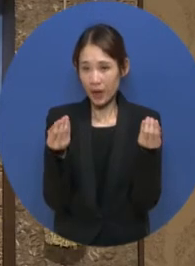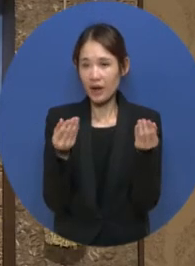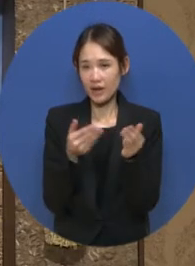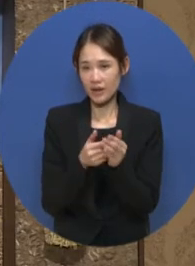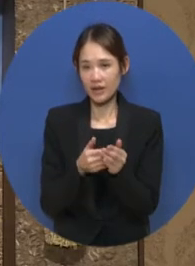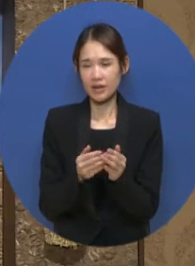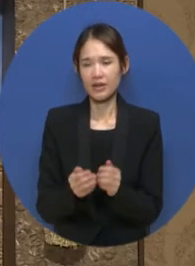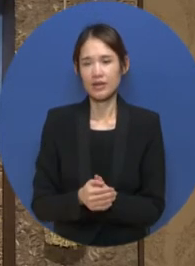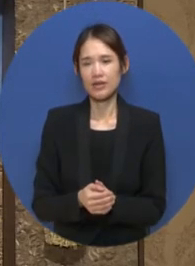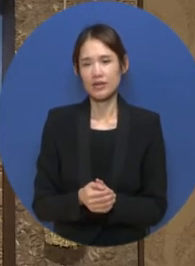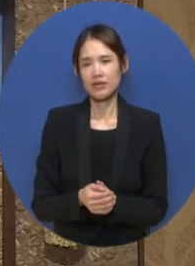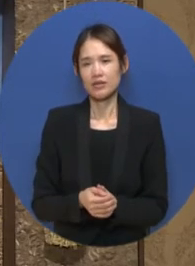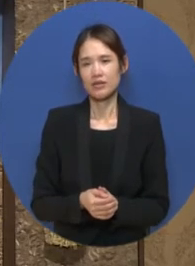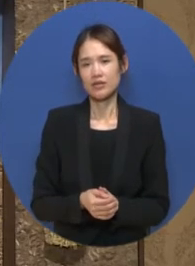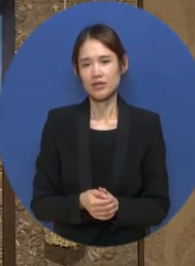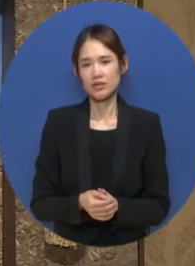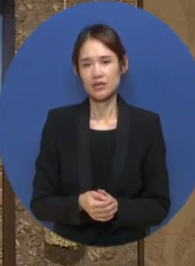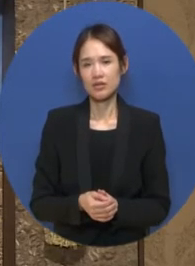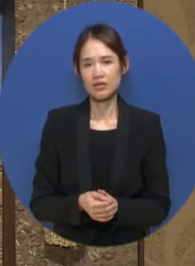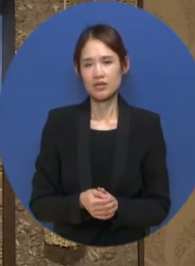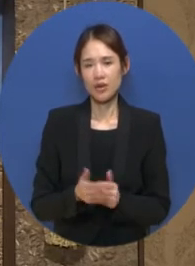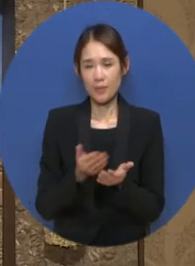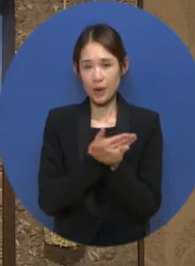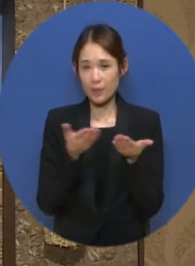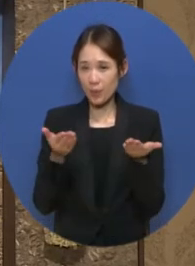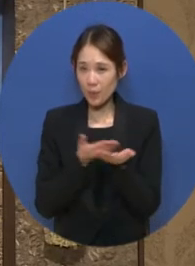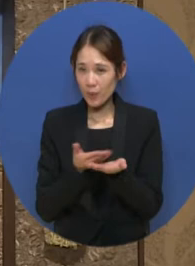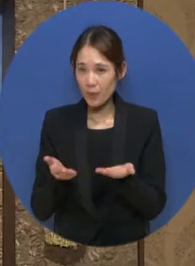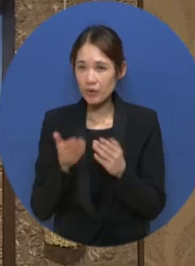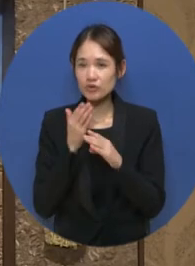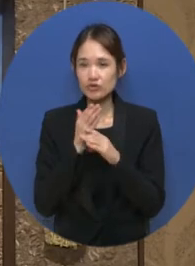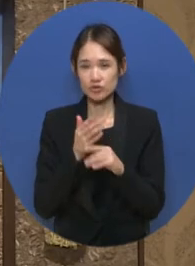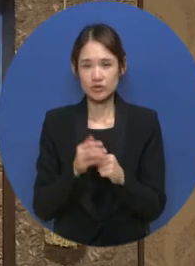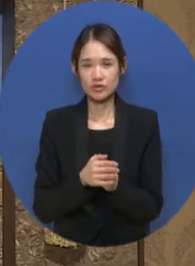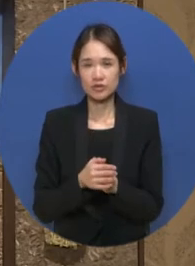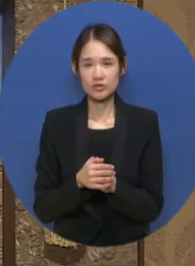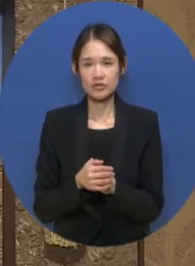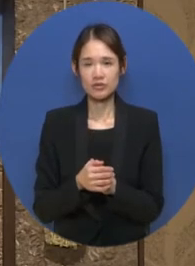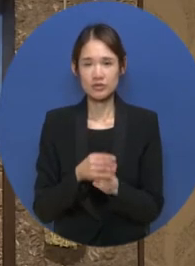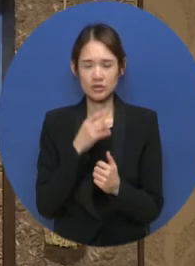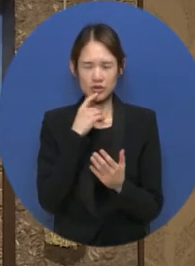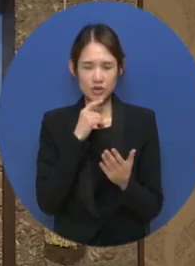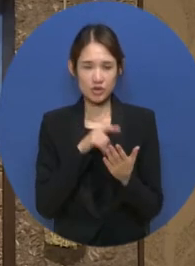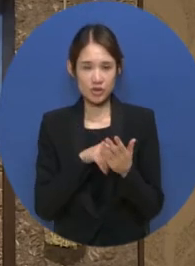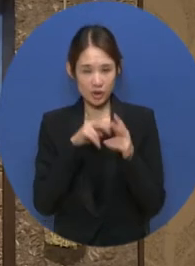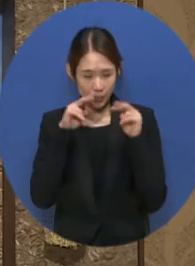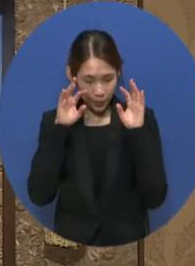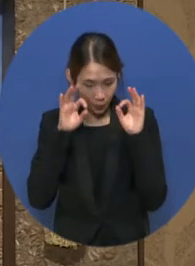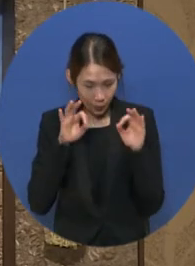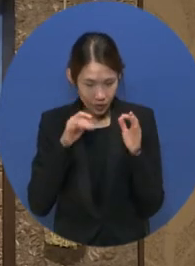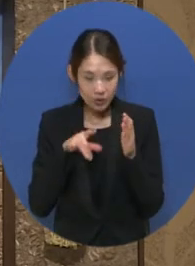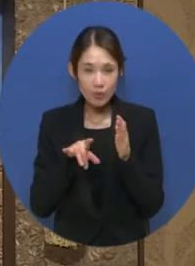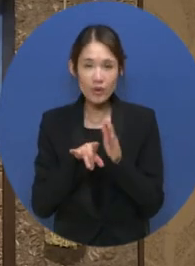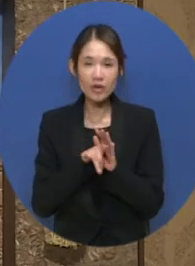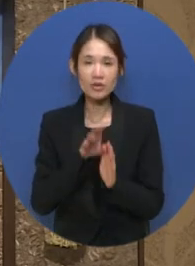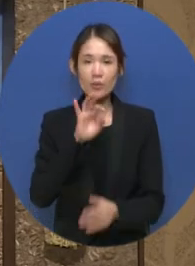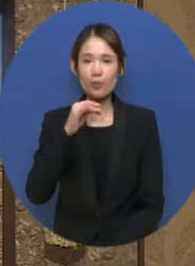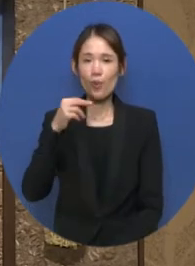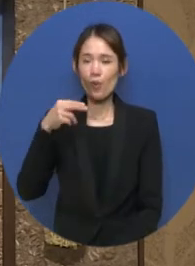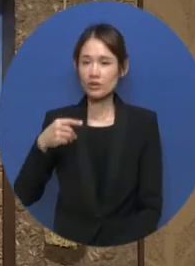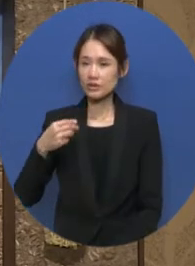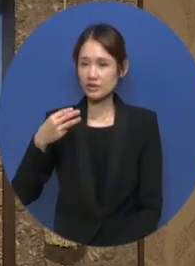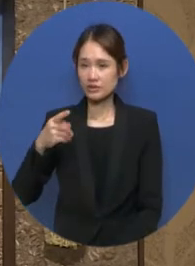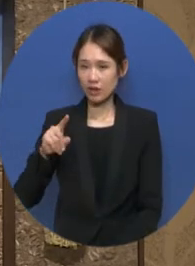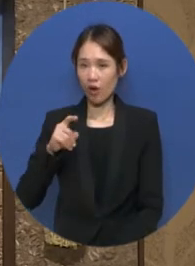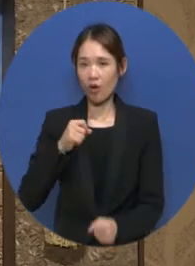좀 배포를 해드려 썼구요 4 이렇게 이제 배포하는 과정 속에서 이제 쉽게 학년에 볼 수 있도록 포스터를 또 별도로 제작을